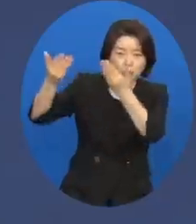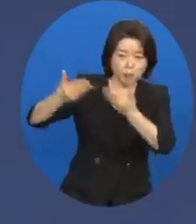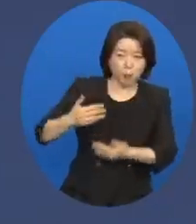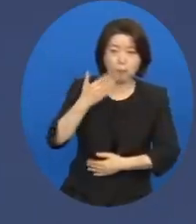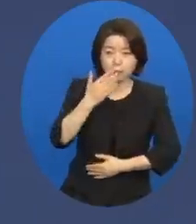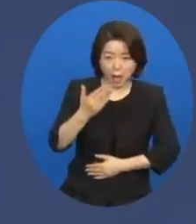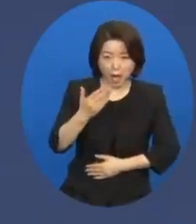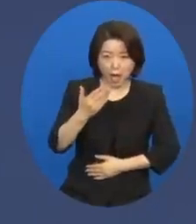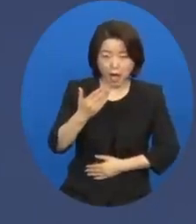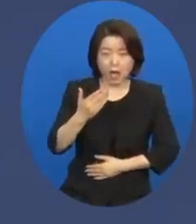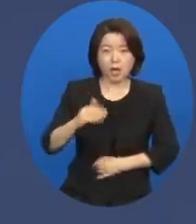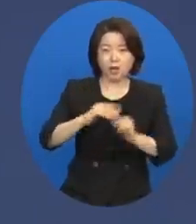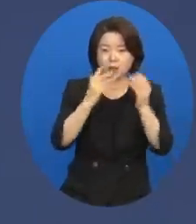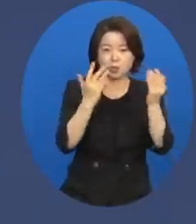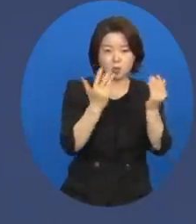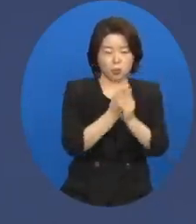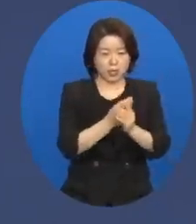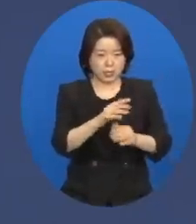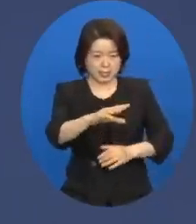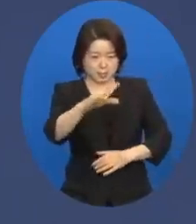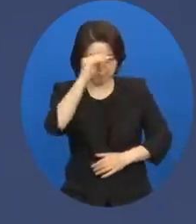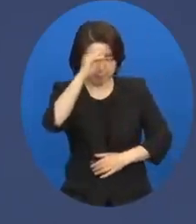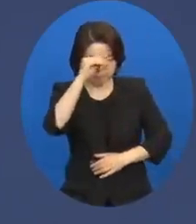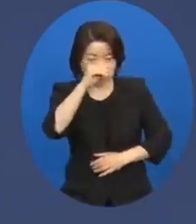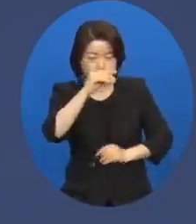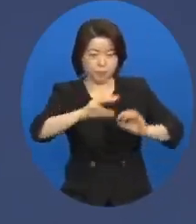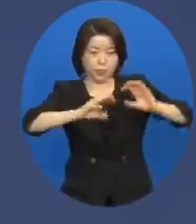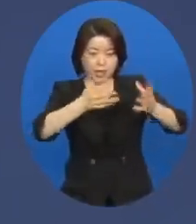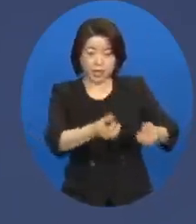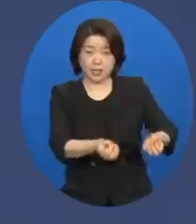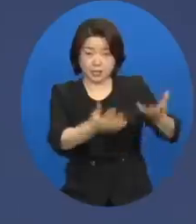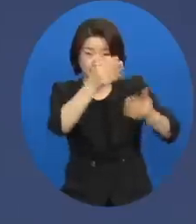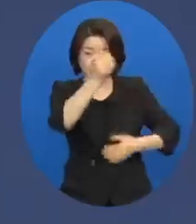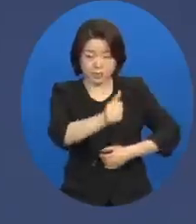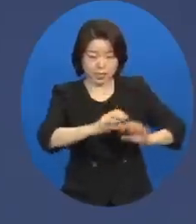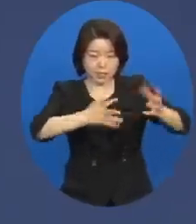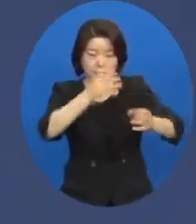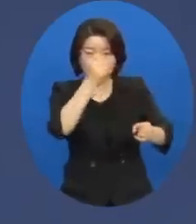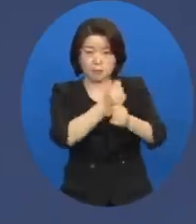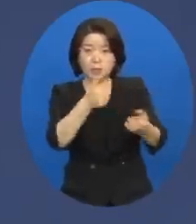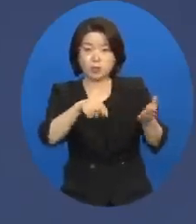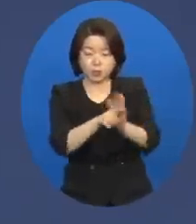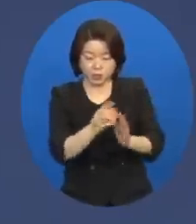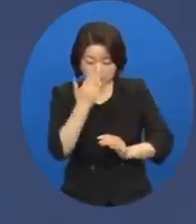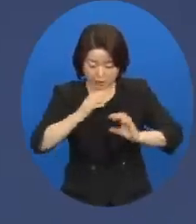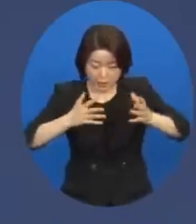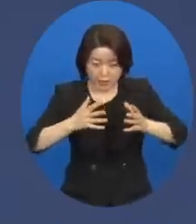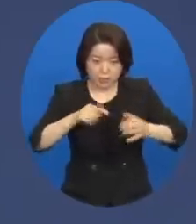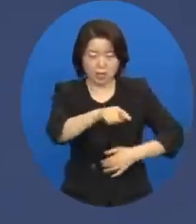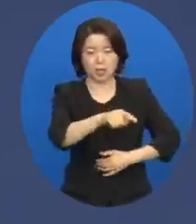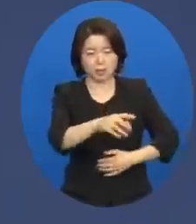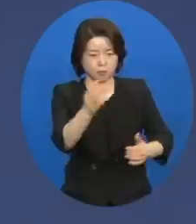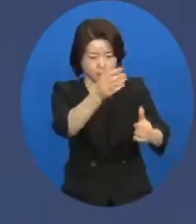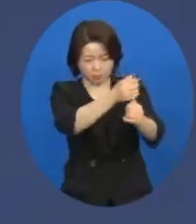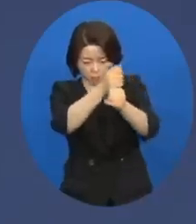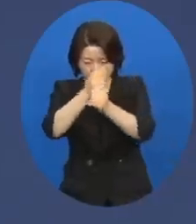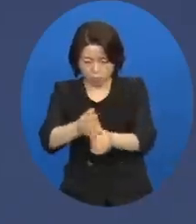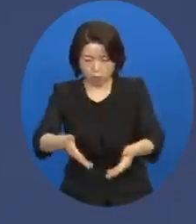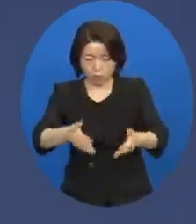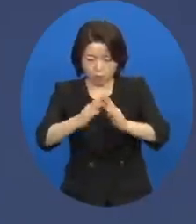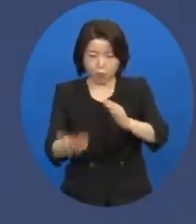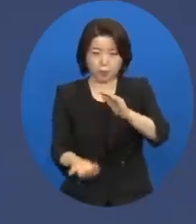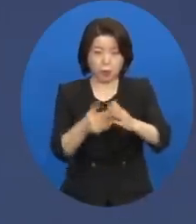있도록 완전히 샘플 국가를 제사장 나라를 삼으시려고 이스라엘 민족을 세우신 거예요. 이제 그렇게